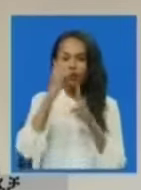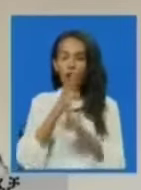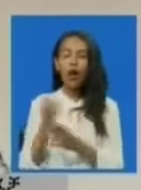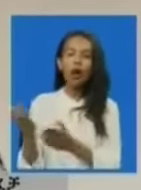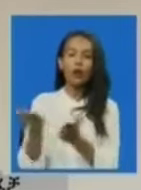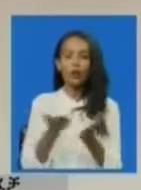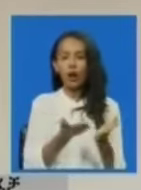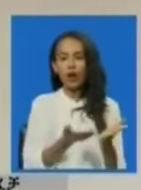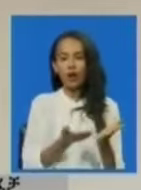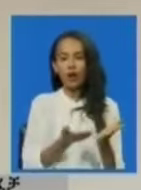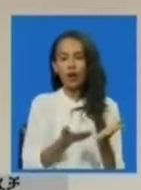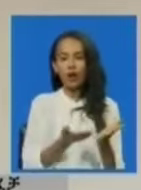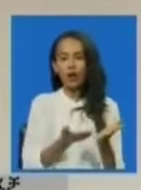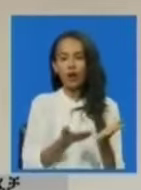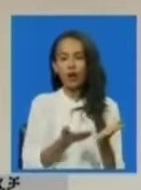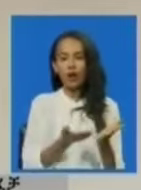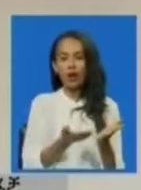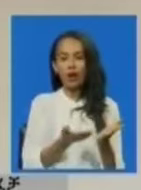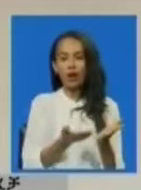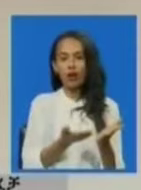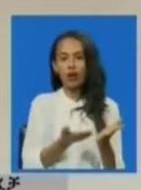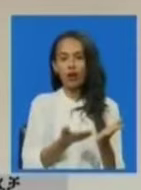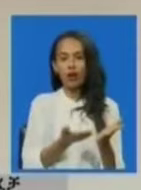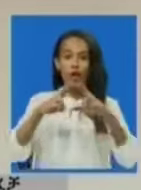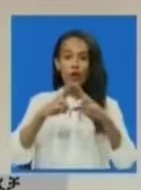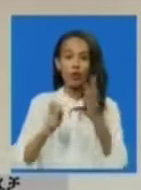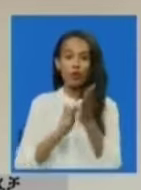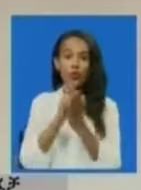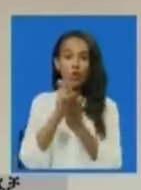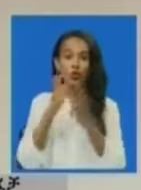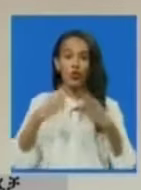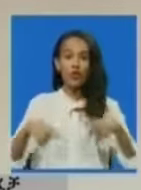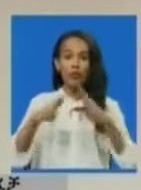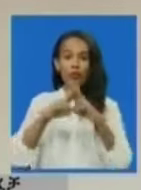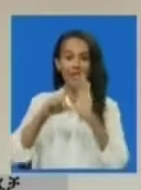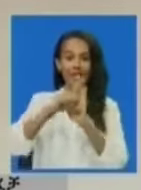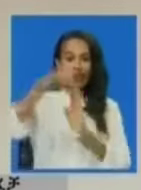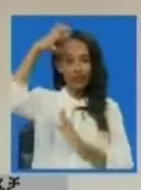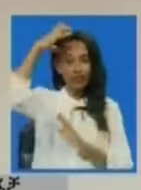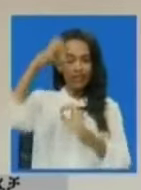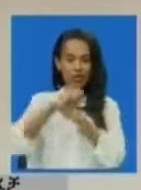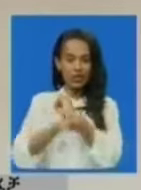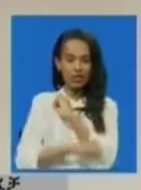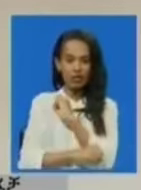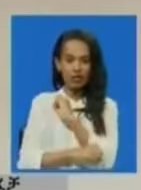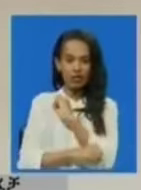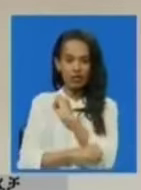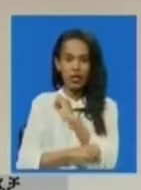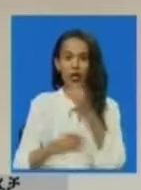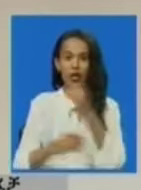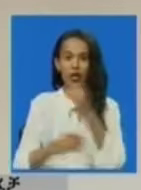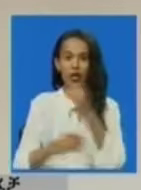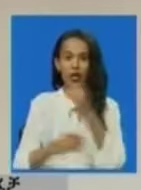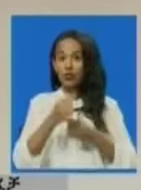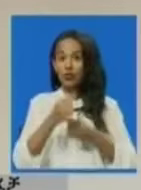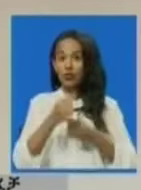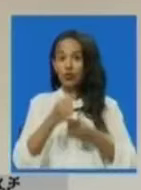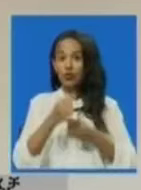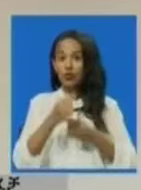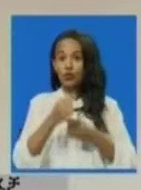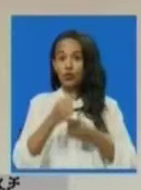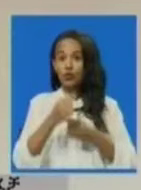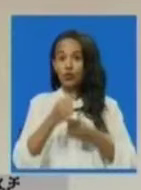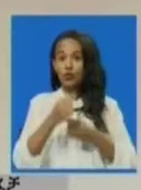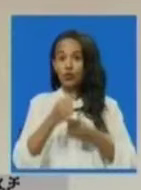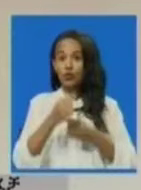ብለዋል። ለወጣቶች የስራ እድል ለመፍጠር የተሰራው ስራ ውጤት ማስመዝገቡን በስኬት ከተከናወኑ ተግባራት መካከል ናቸው ብለዋል